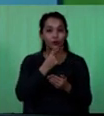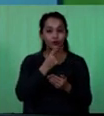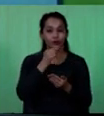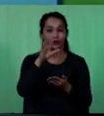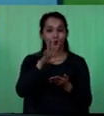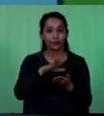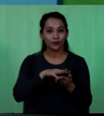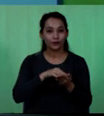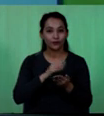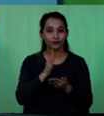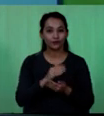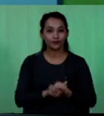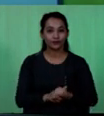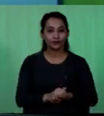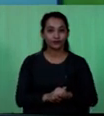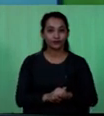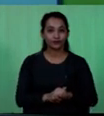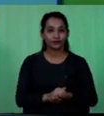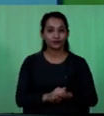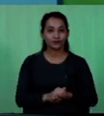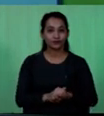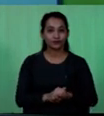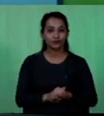asosida ko'chirib oling.